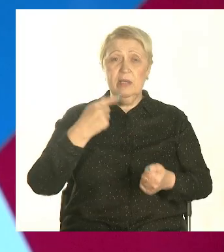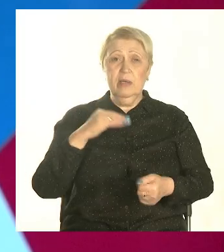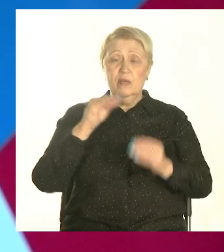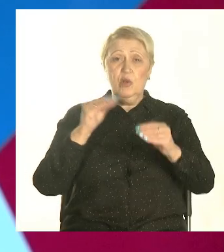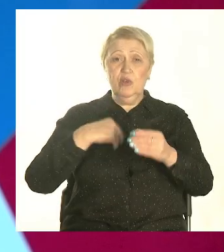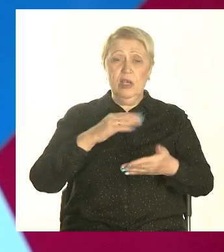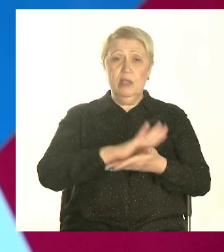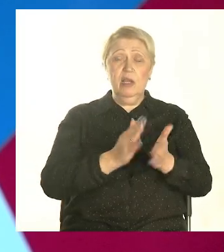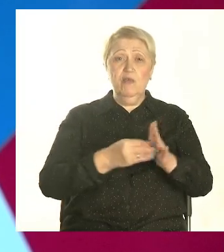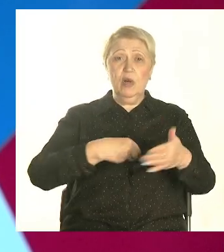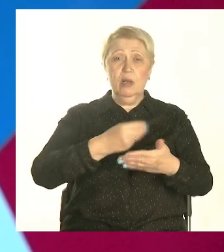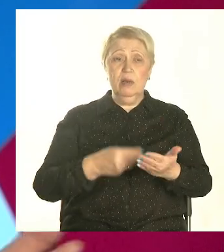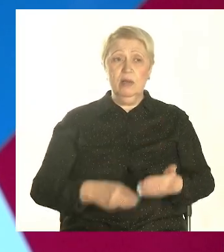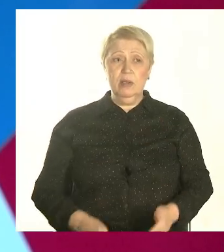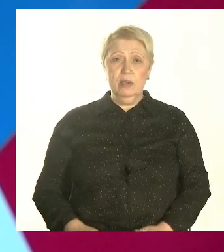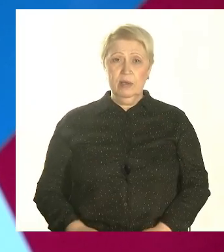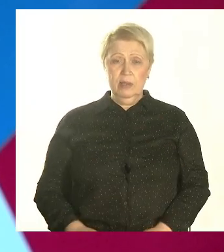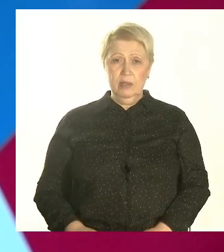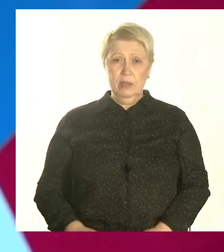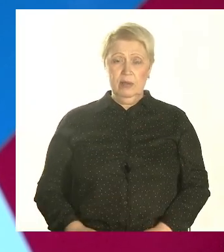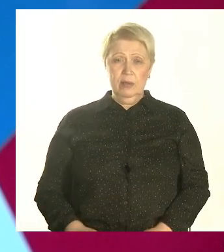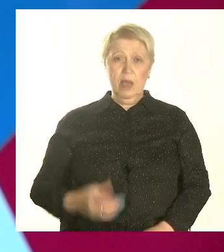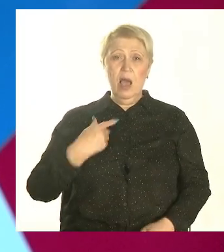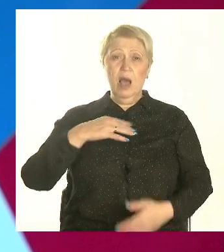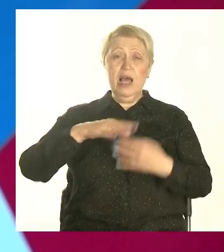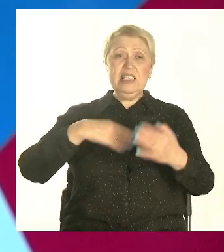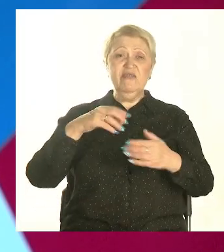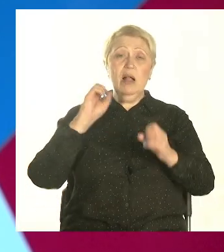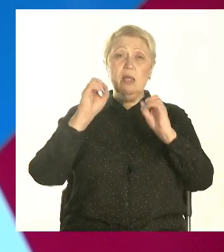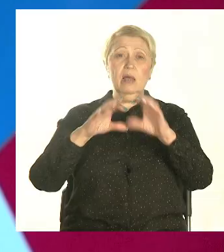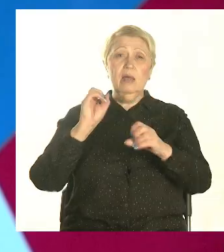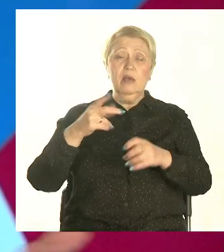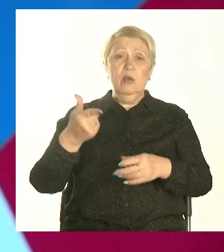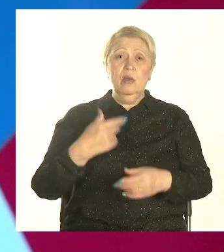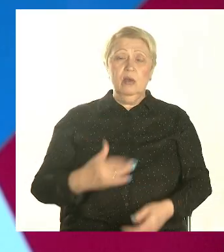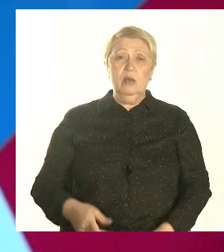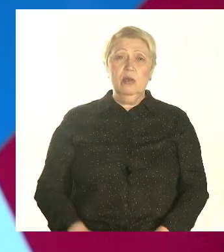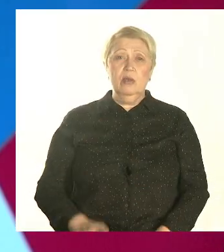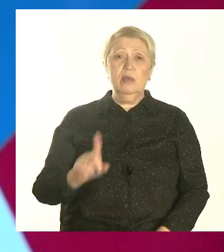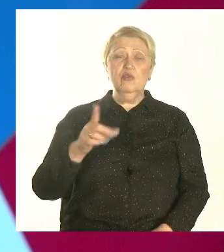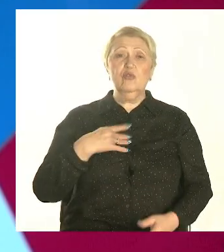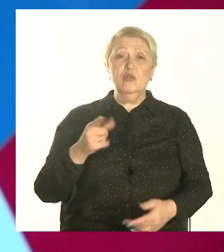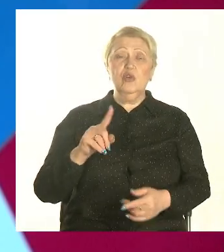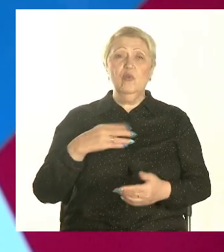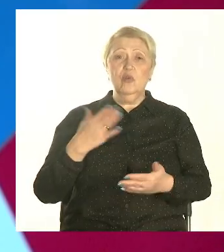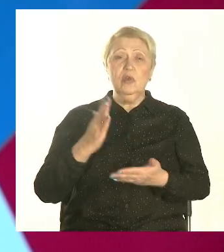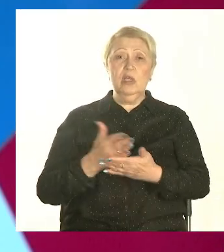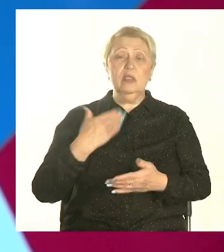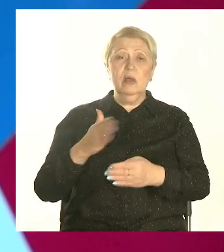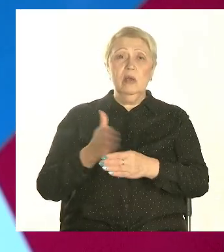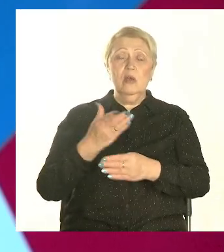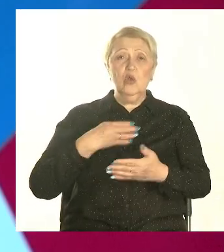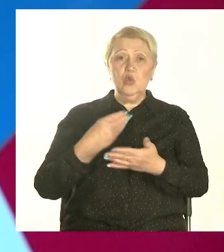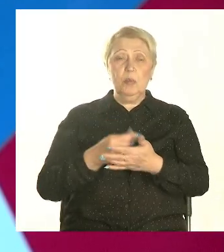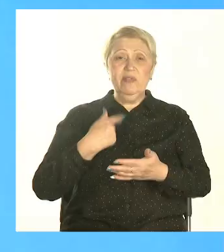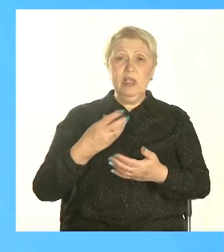тема. Действительно, свалки. А за счет чего? За счет собственных средств свалки ликвидировать рекуператор? Свалки у